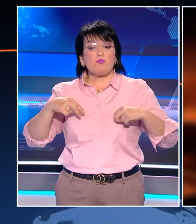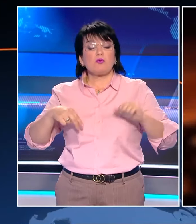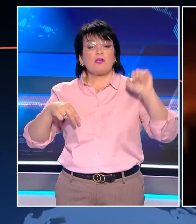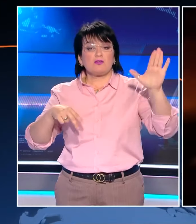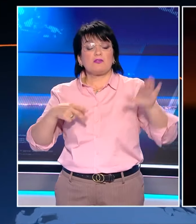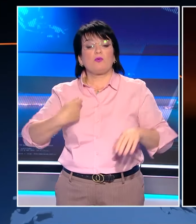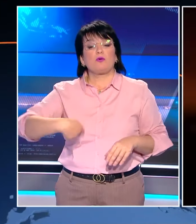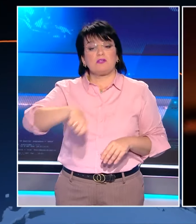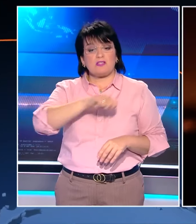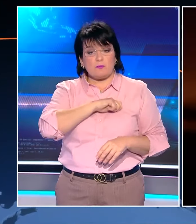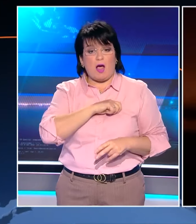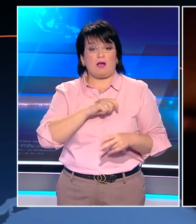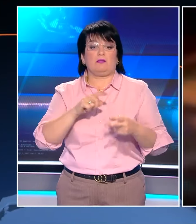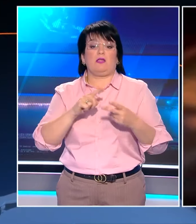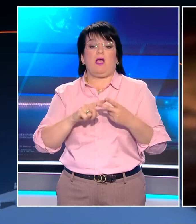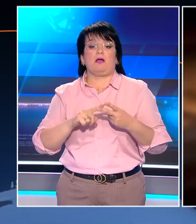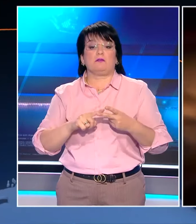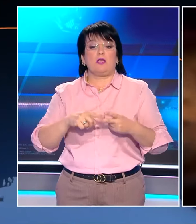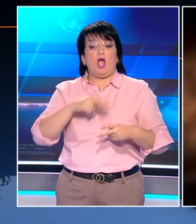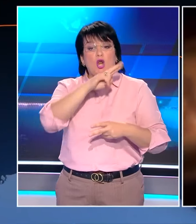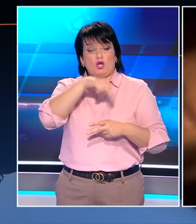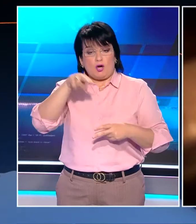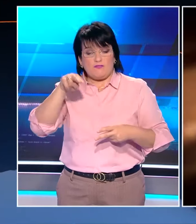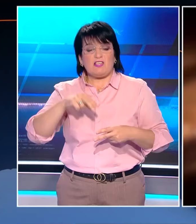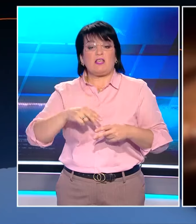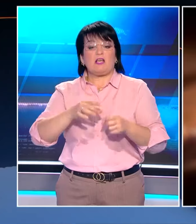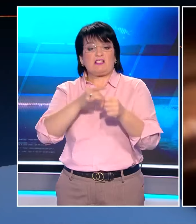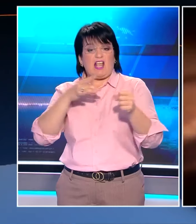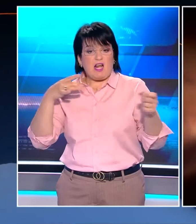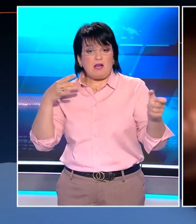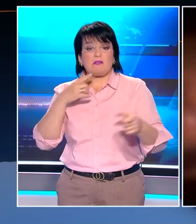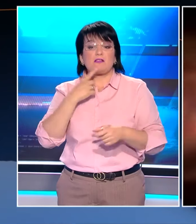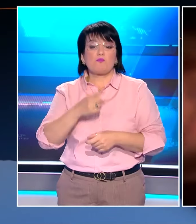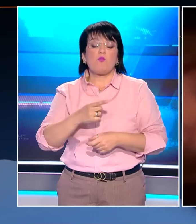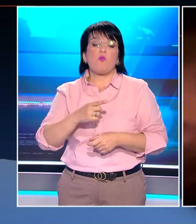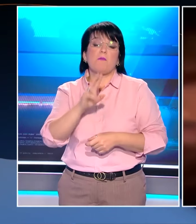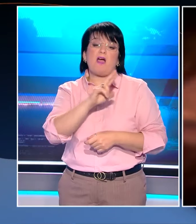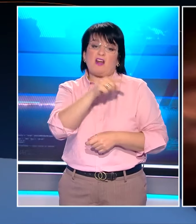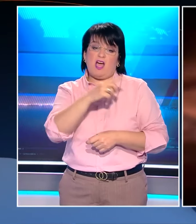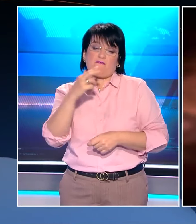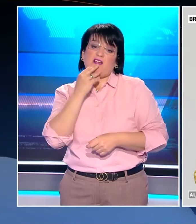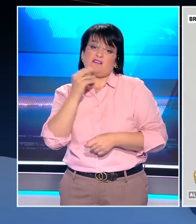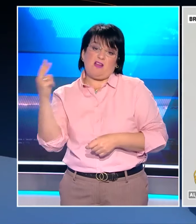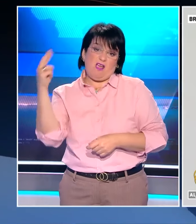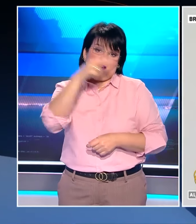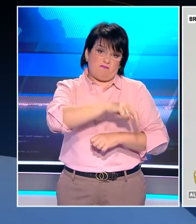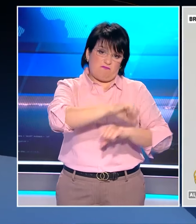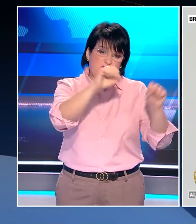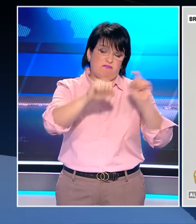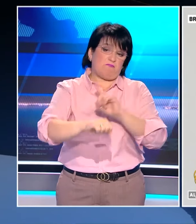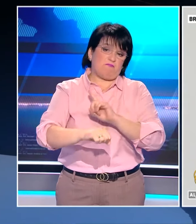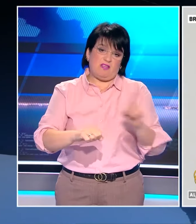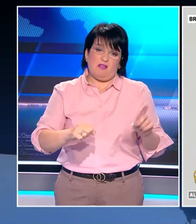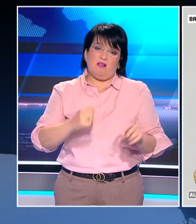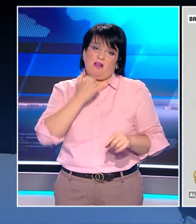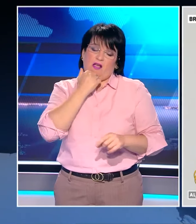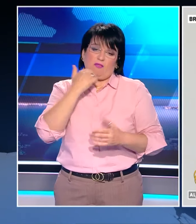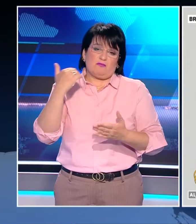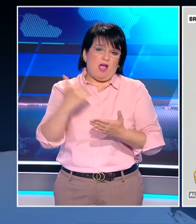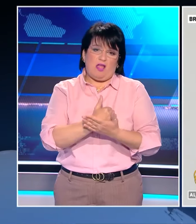οι Υπουργοί Εξωτερικών της Ισπανίας, της Νορβηγίας και της Ιρλανδίας που καταδίκασαν την επίθεση στη Ράφα. And I condemn the violence